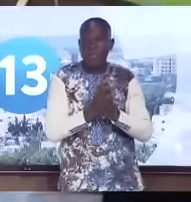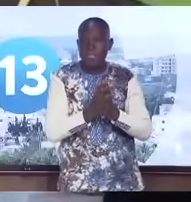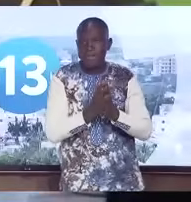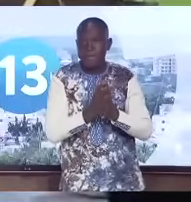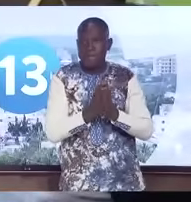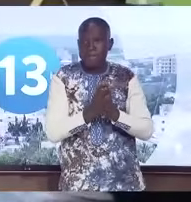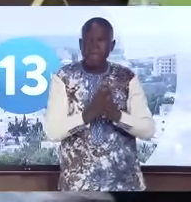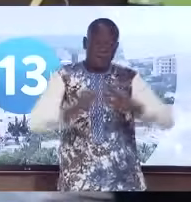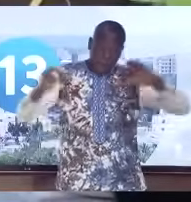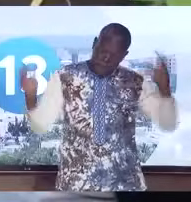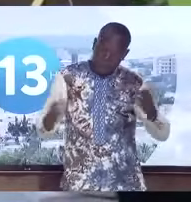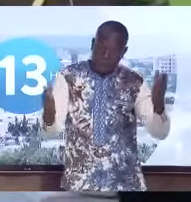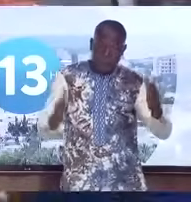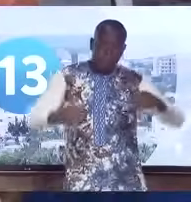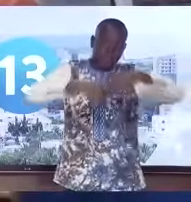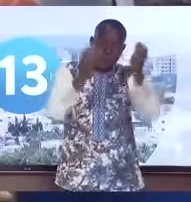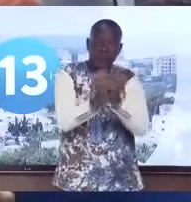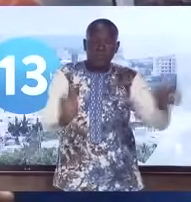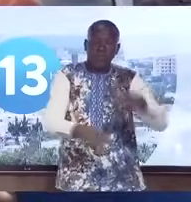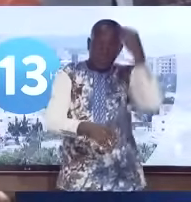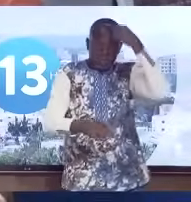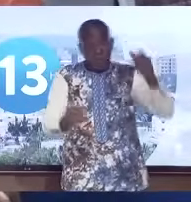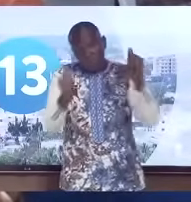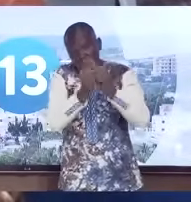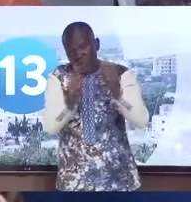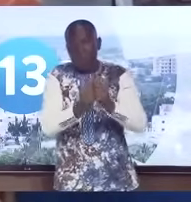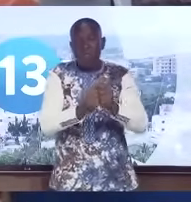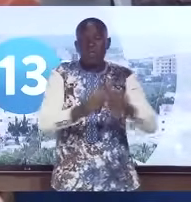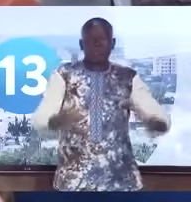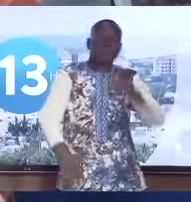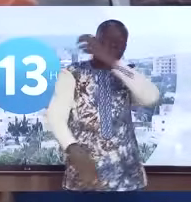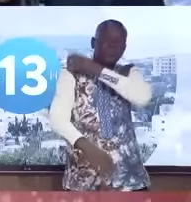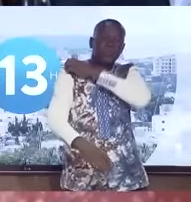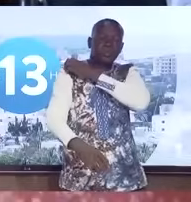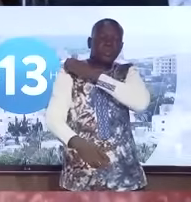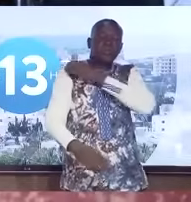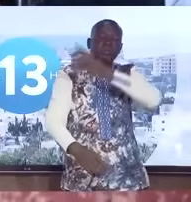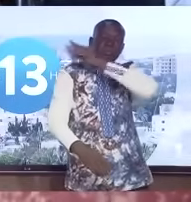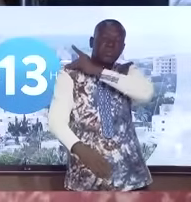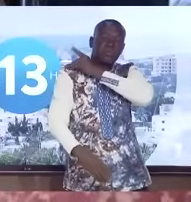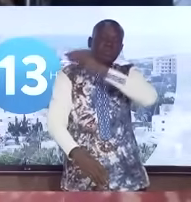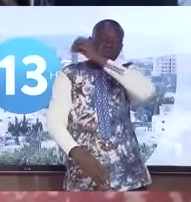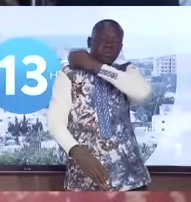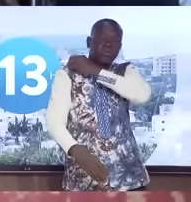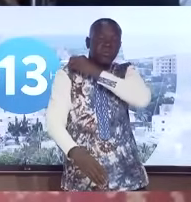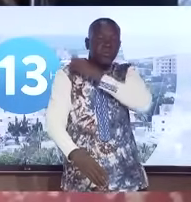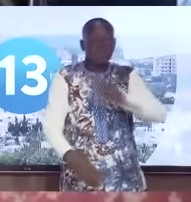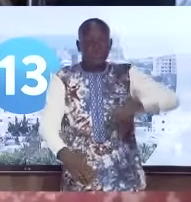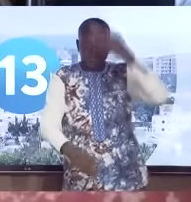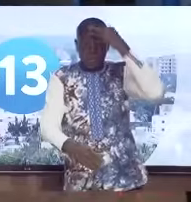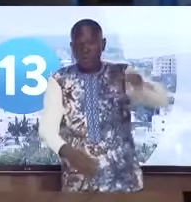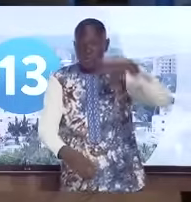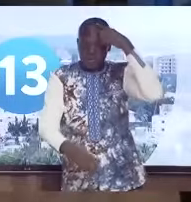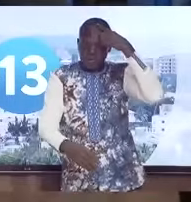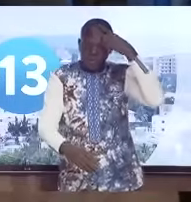À l'occasion, une délégation gouvernementale avec en sa tête Rimtalba Jean-Emmanuel Ouedraogo, ministre d'État, ministre en charge